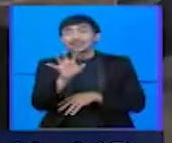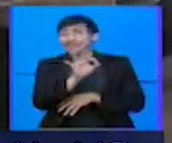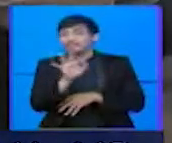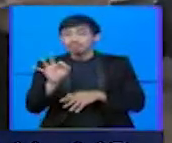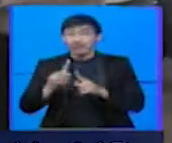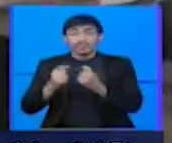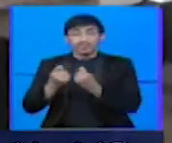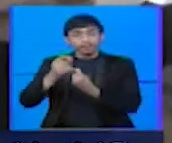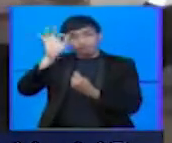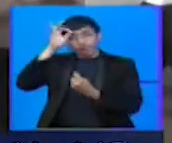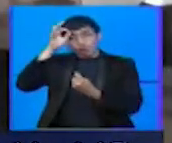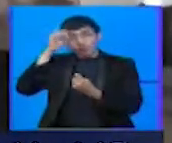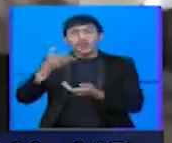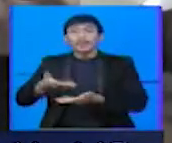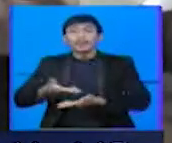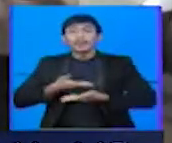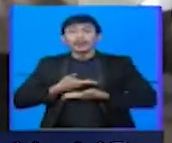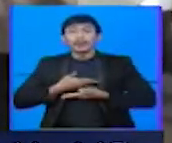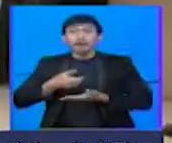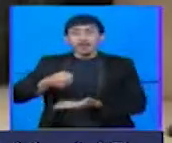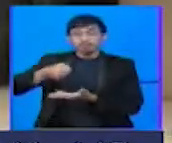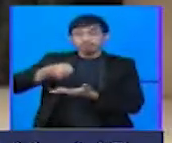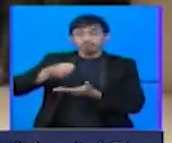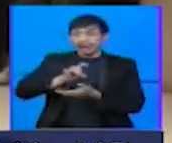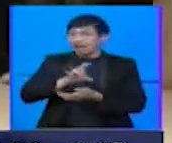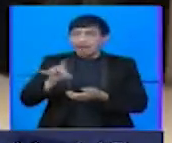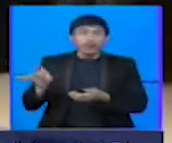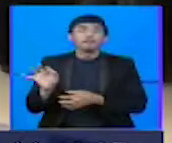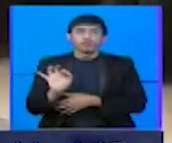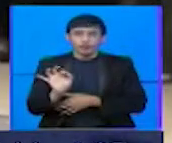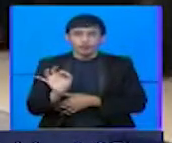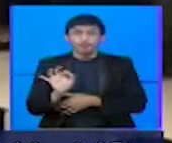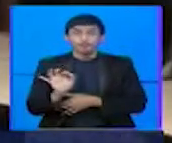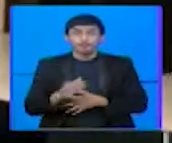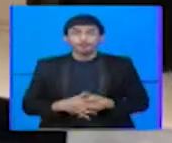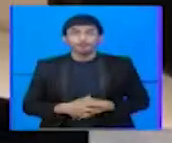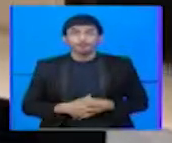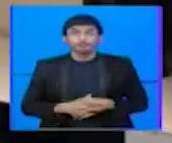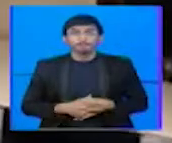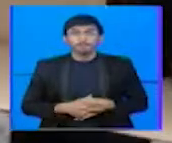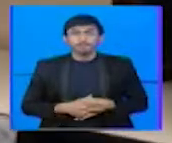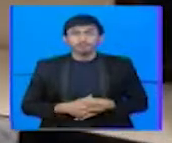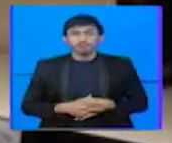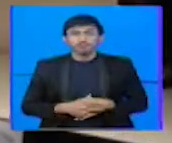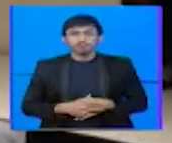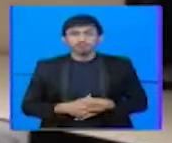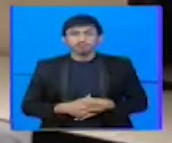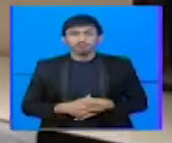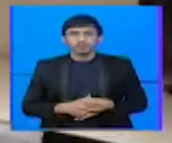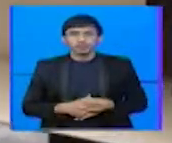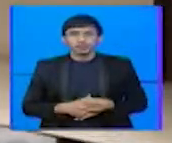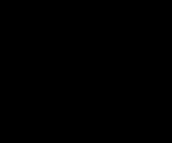kembali body bag serta properti lain milik para korban. Dari Jakarta, tim liputan melaporkan.